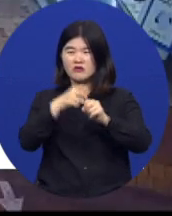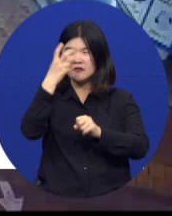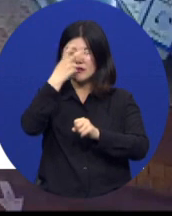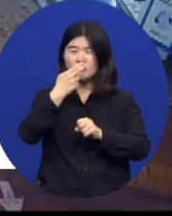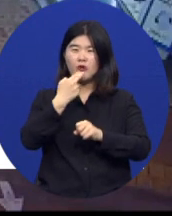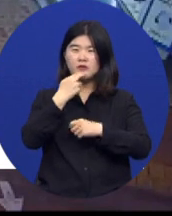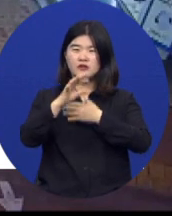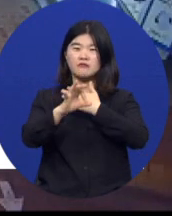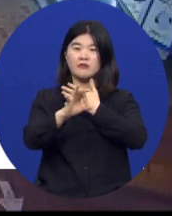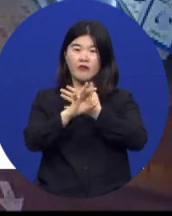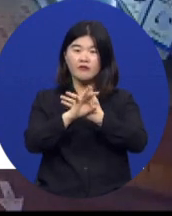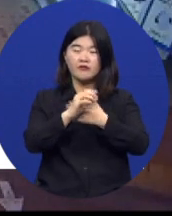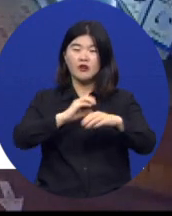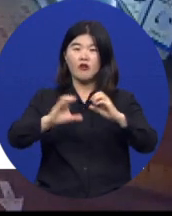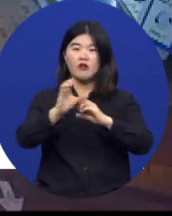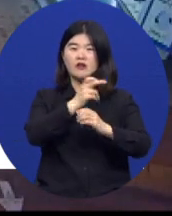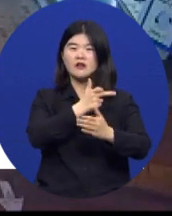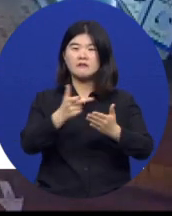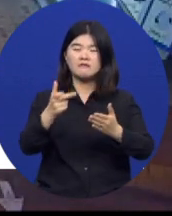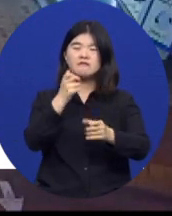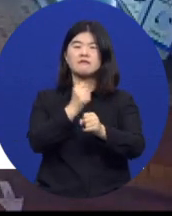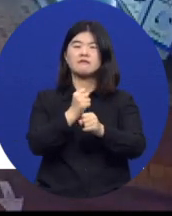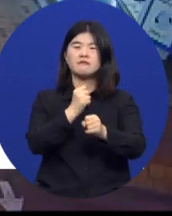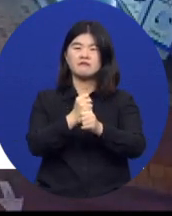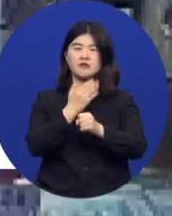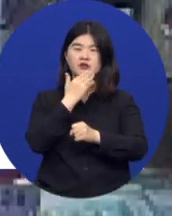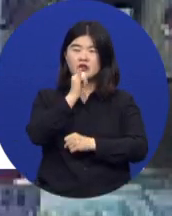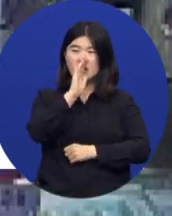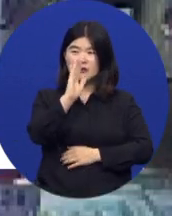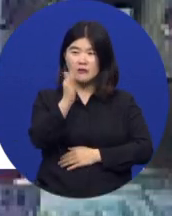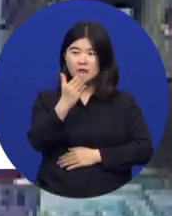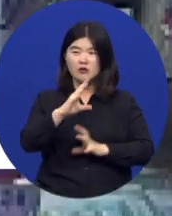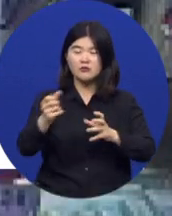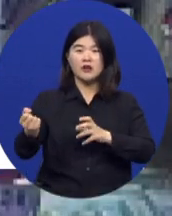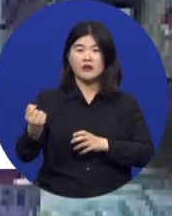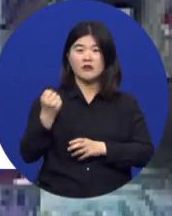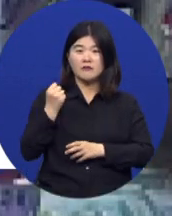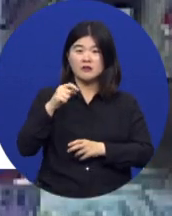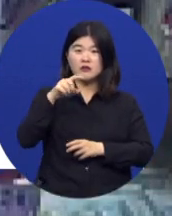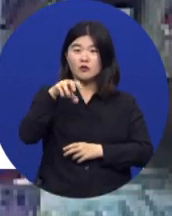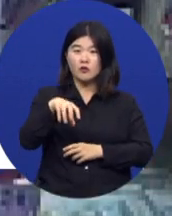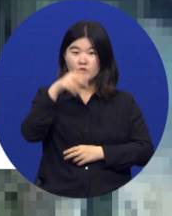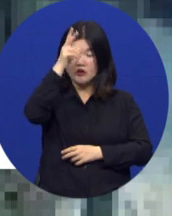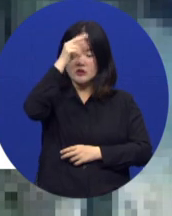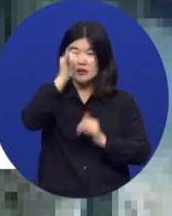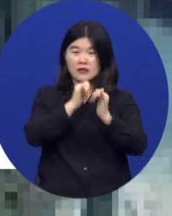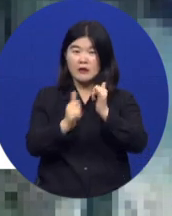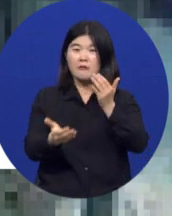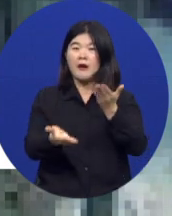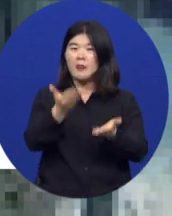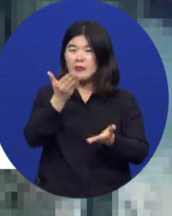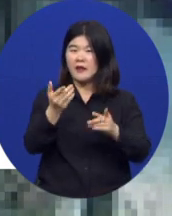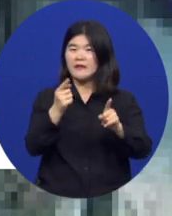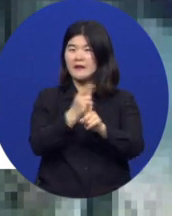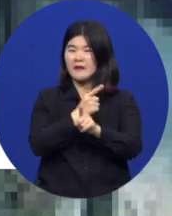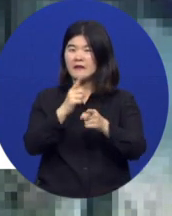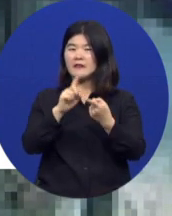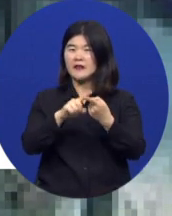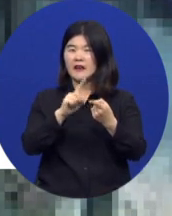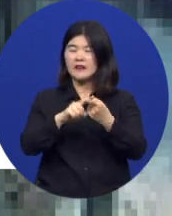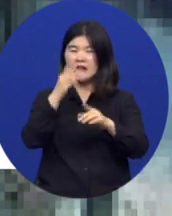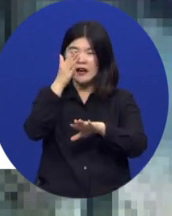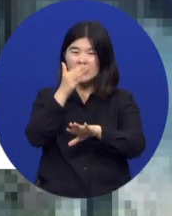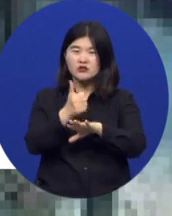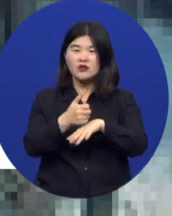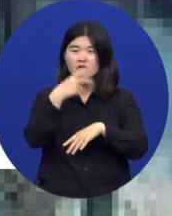않았다면 더 큰 피해를 야기 했을지 모른다 며 국민의 힘은 현장 경찰관의 판단과 조치에 대해 사후 적인